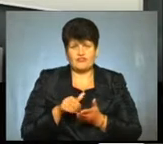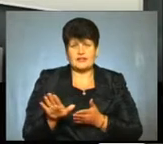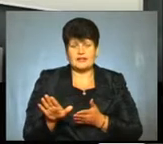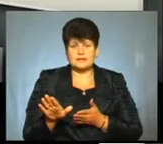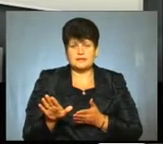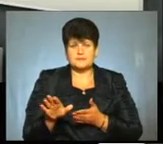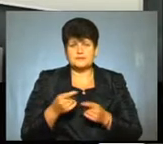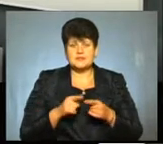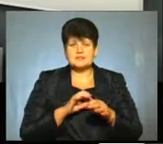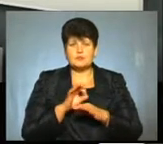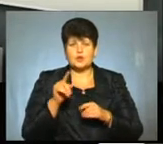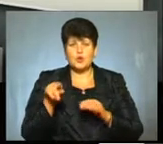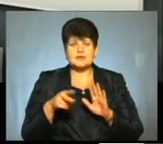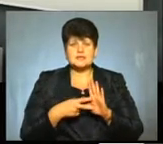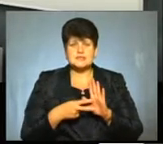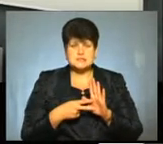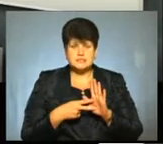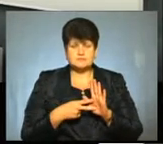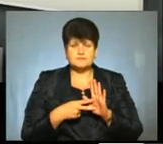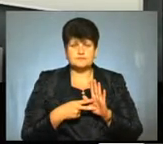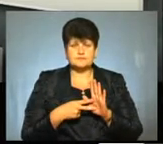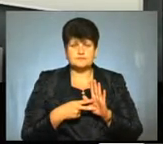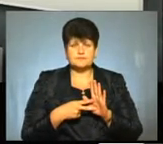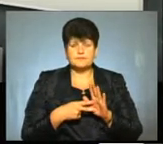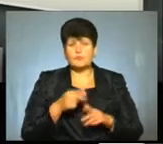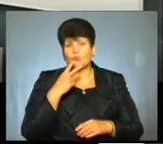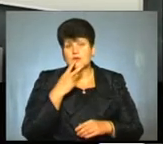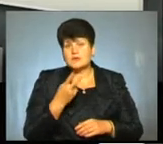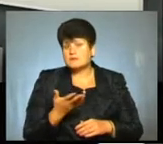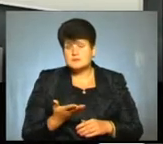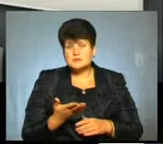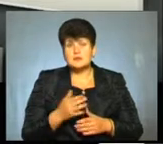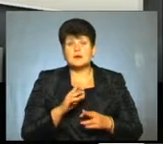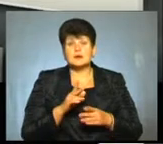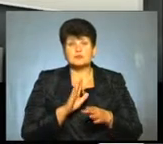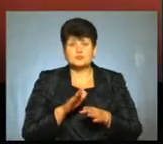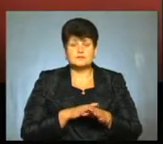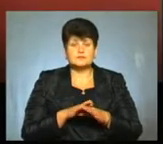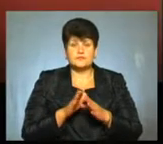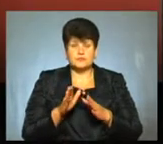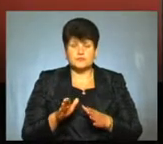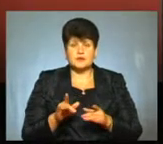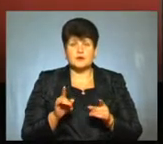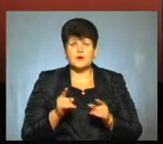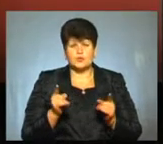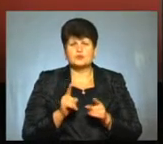відхилений. Це проєкт номер 7. На даний момент, подивимося, яким чином воно буде реалізовано.